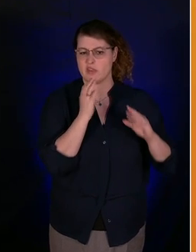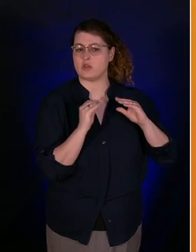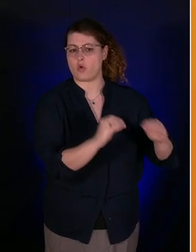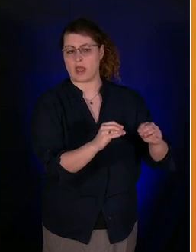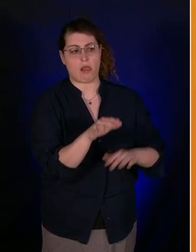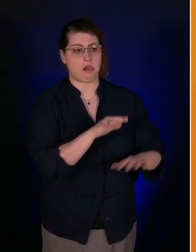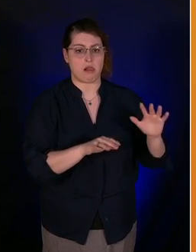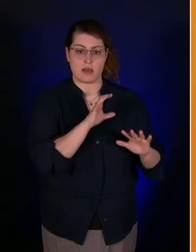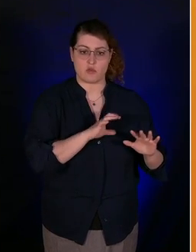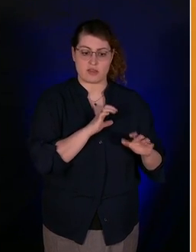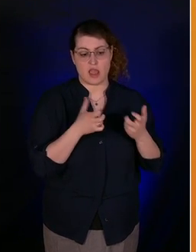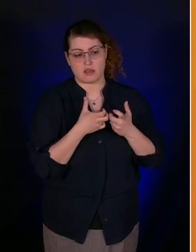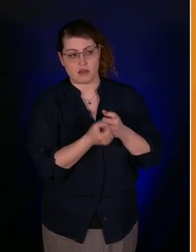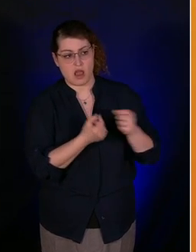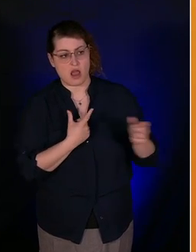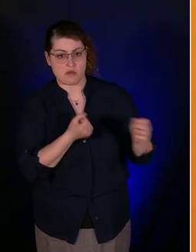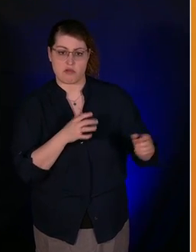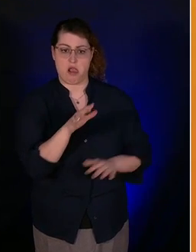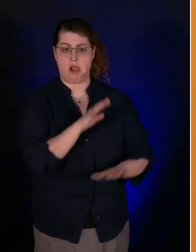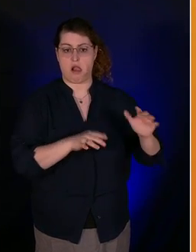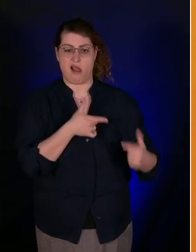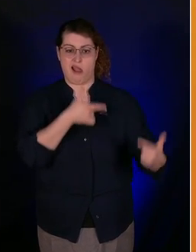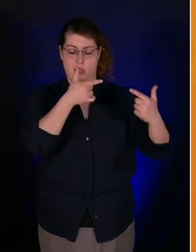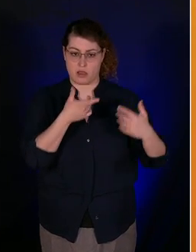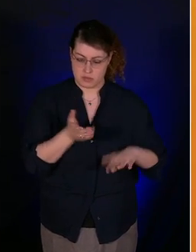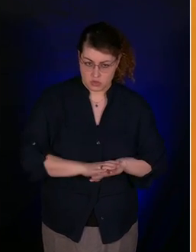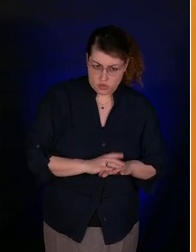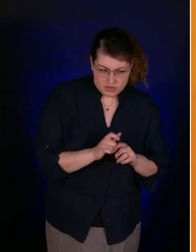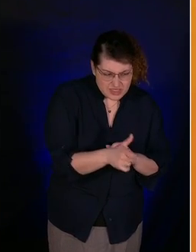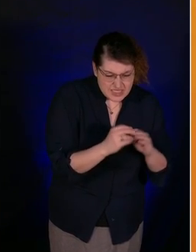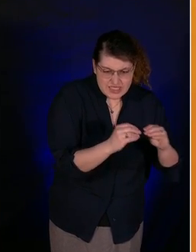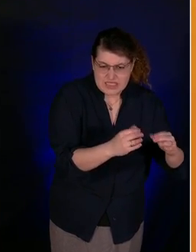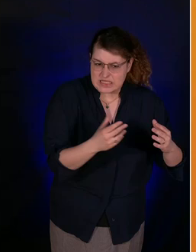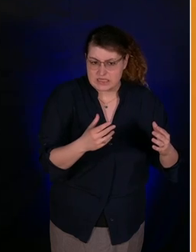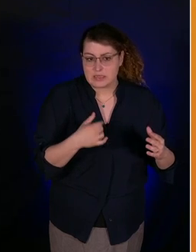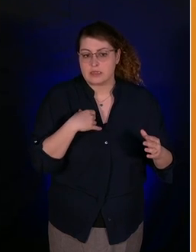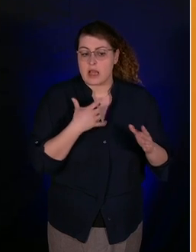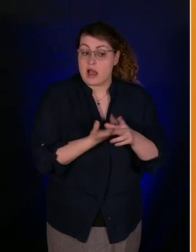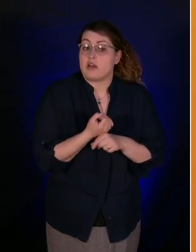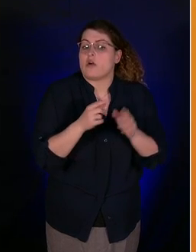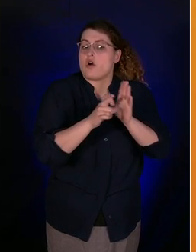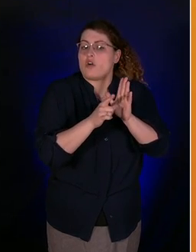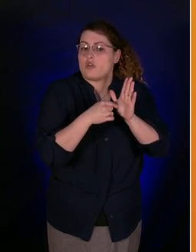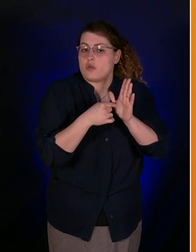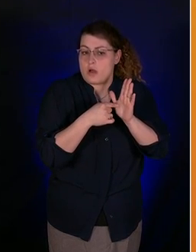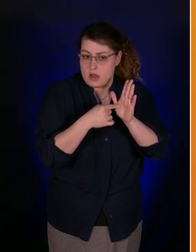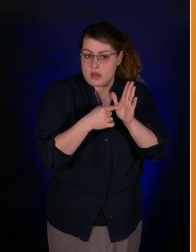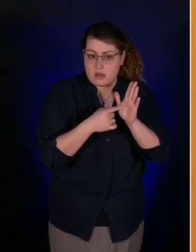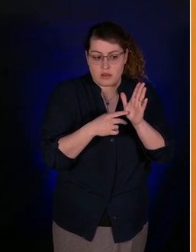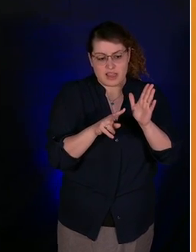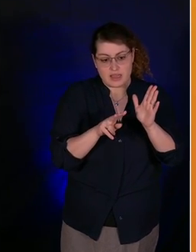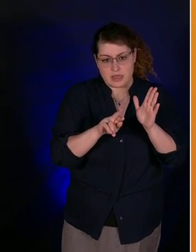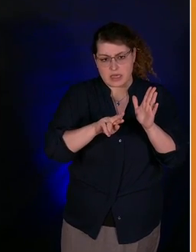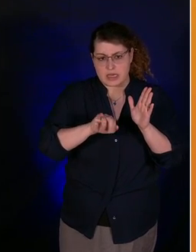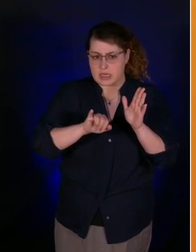pour spéculer leurs indemnités, à tel point qu'un député Renaissance élabore une loi éponyme, la loi Rist, qui propose